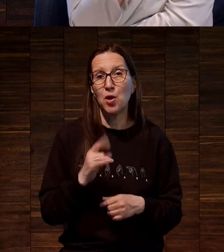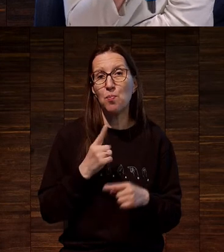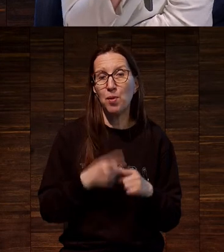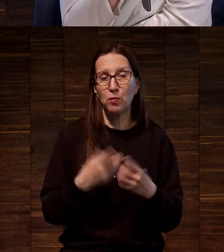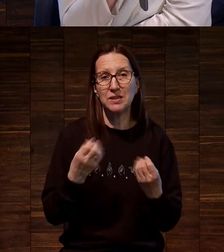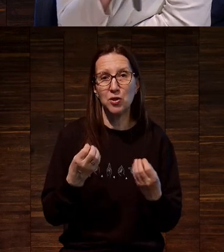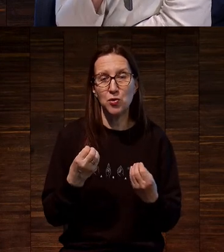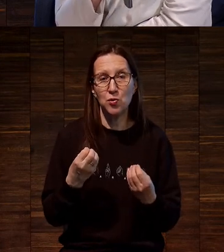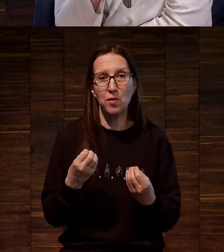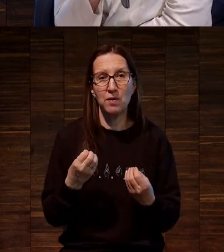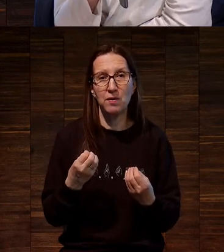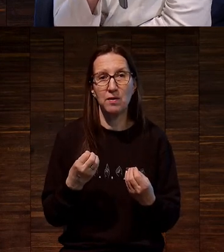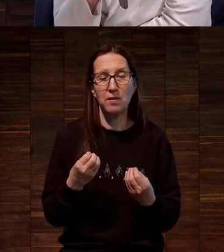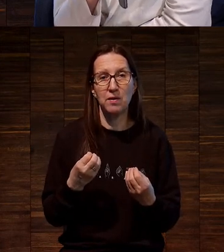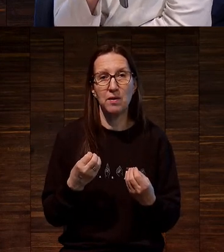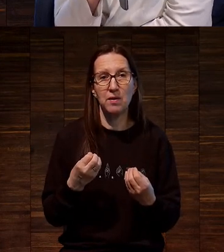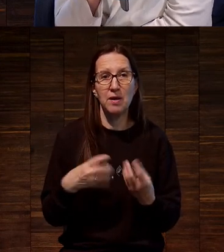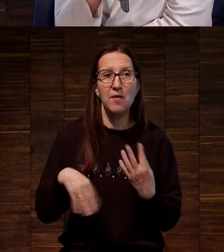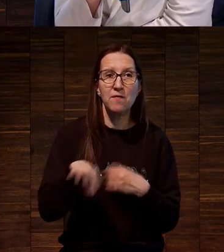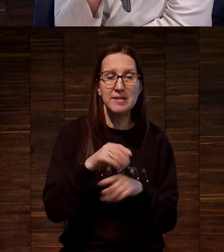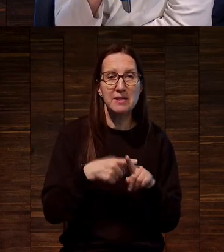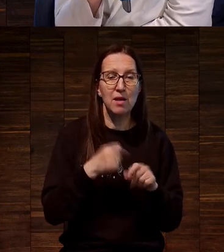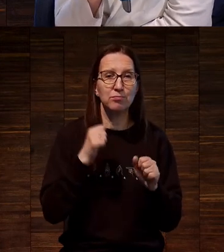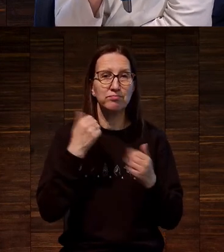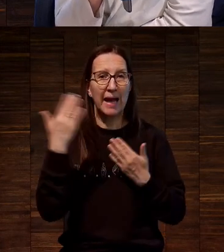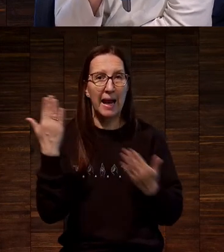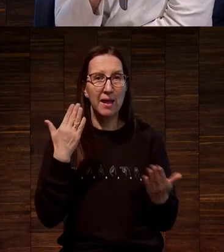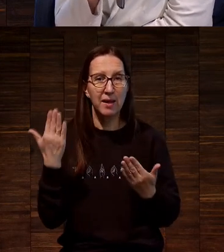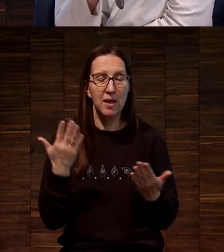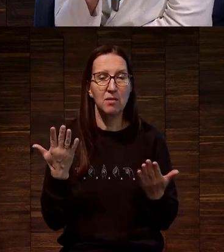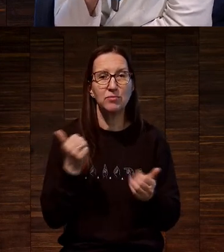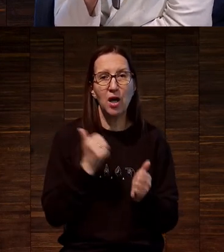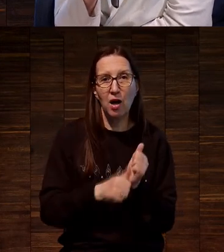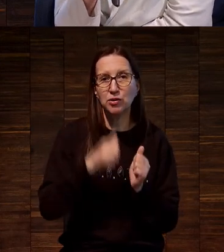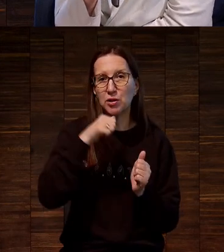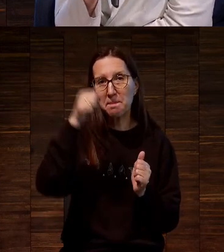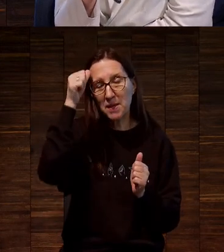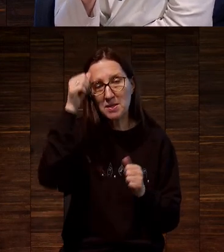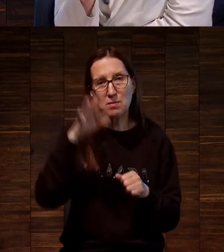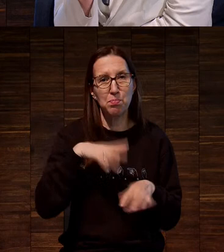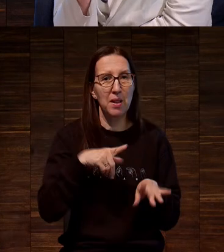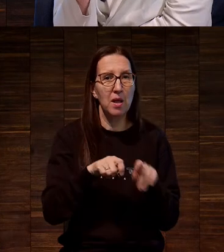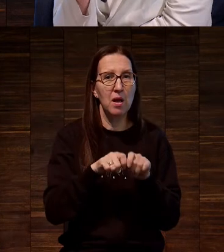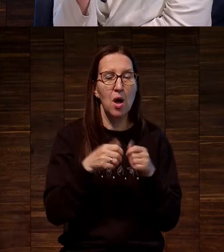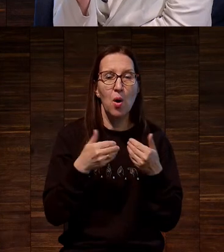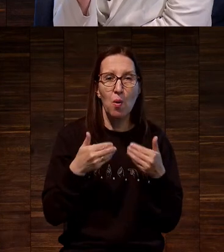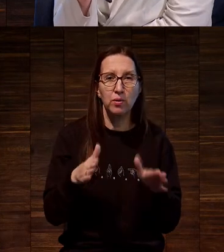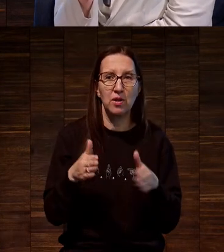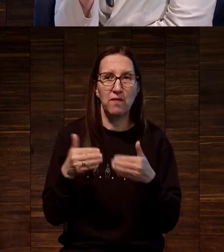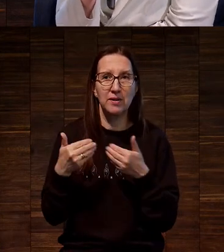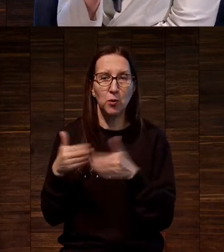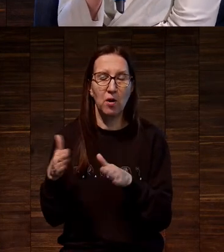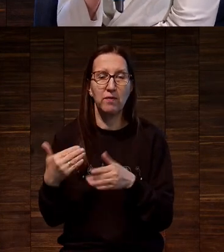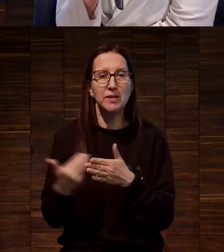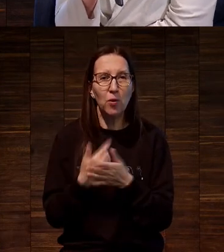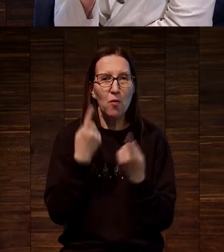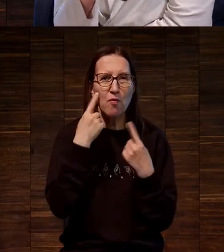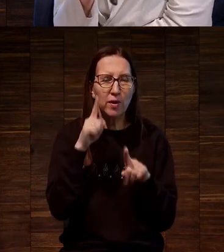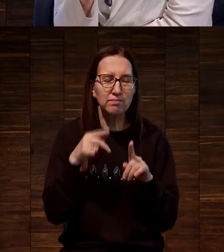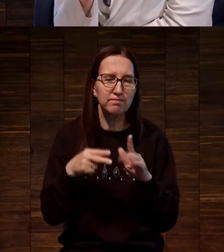того, все галереи, которые каждый месяц открывали свои двери с новым